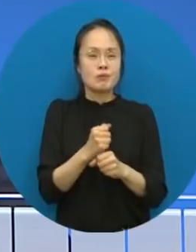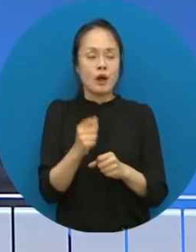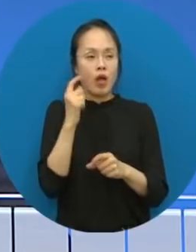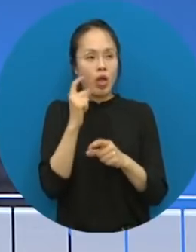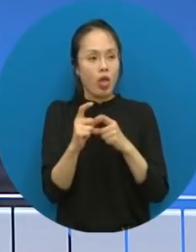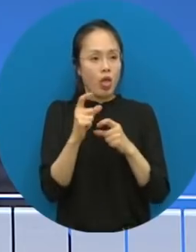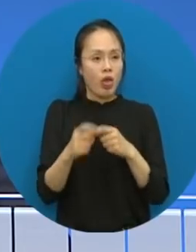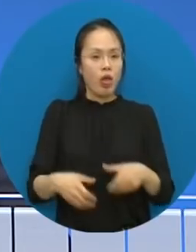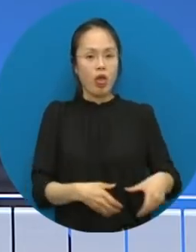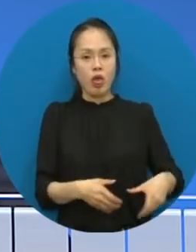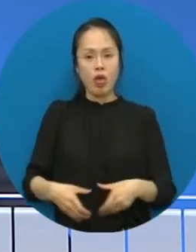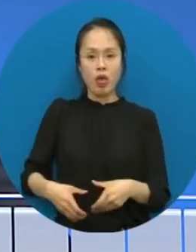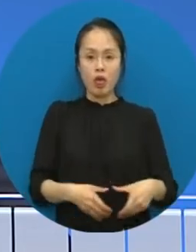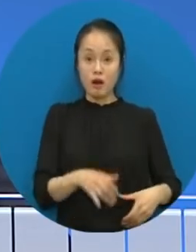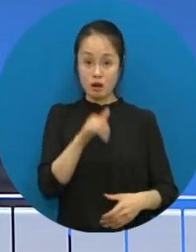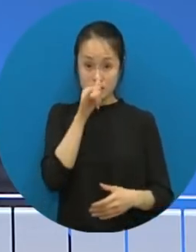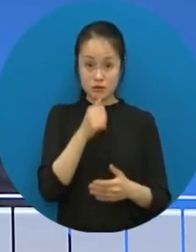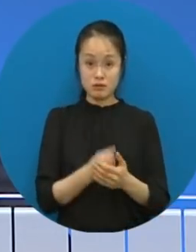할렐루야.